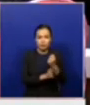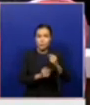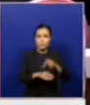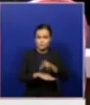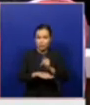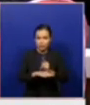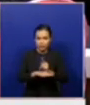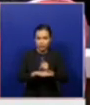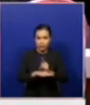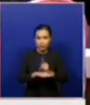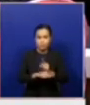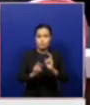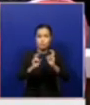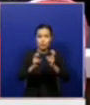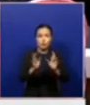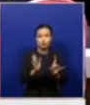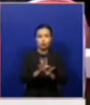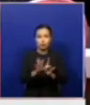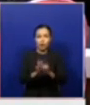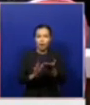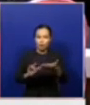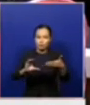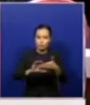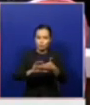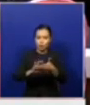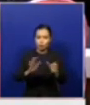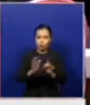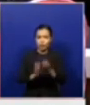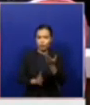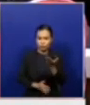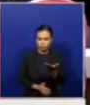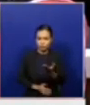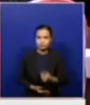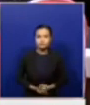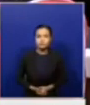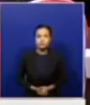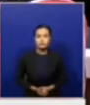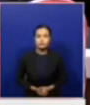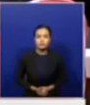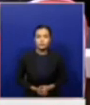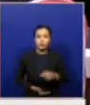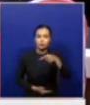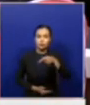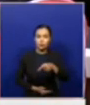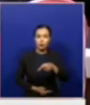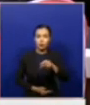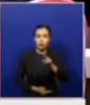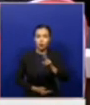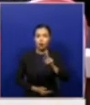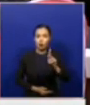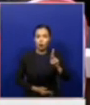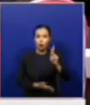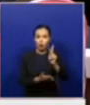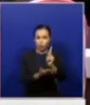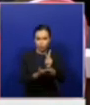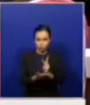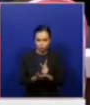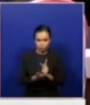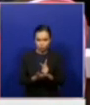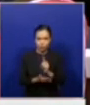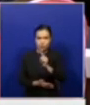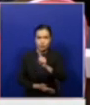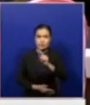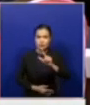ประการสุดท้ายขอสไลด์สุดท้ายพระราชบัญญัติพระราชกำหนดเงินกู้1ล้านล้